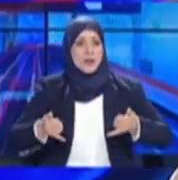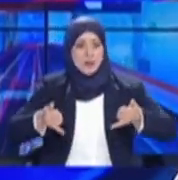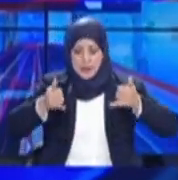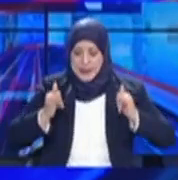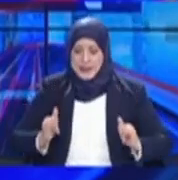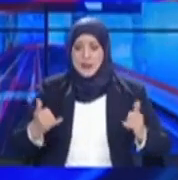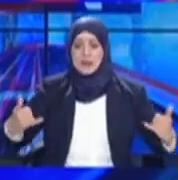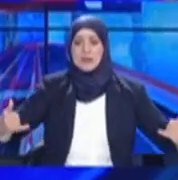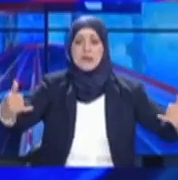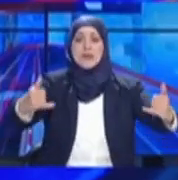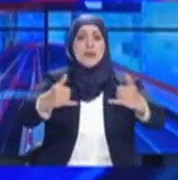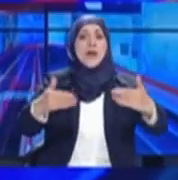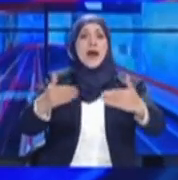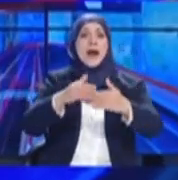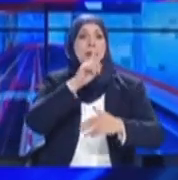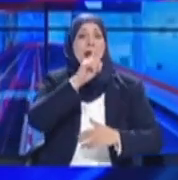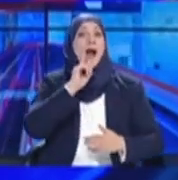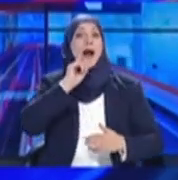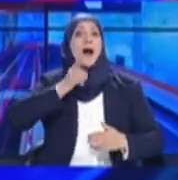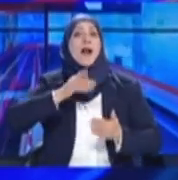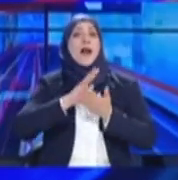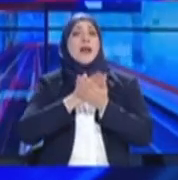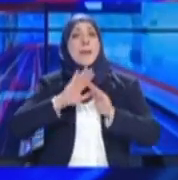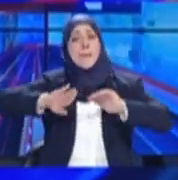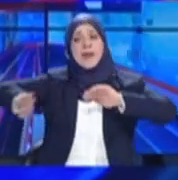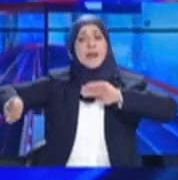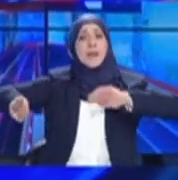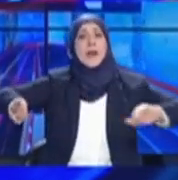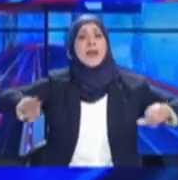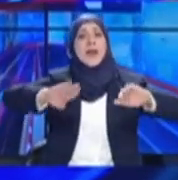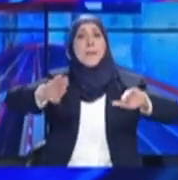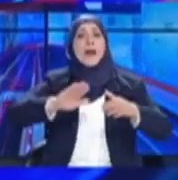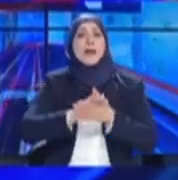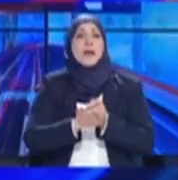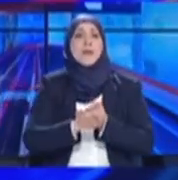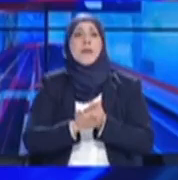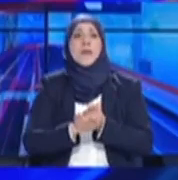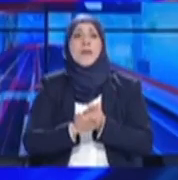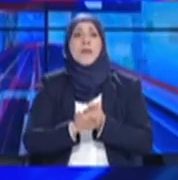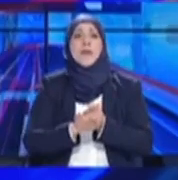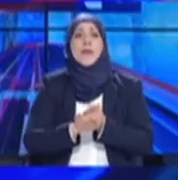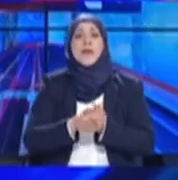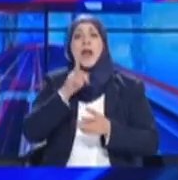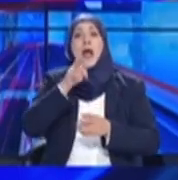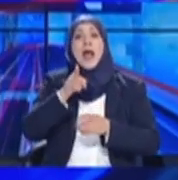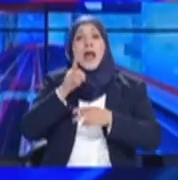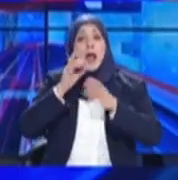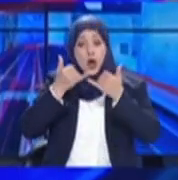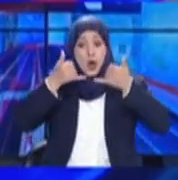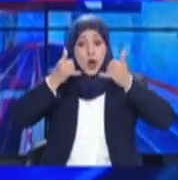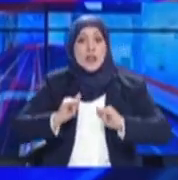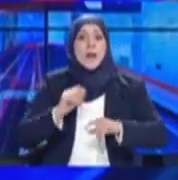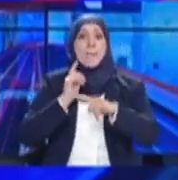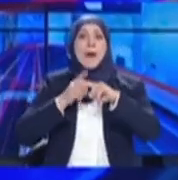بعضهم اليوم خلينا القرار هذا فيه منع الكراسي وكله مخالف ما عاش